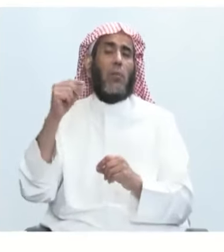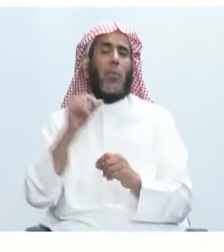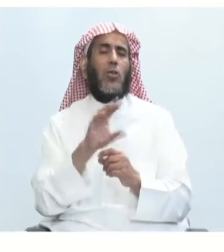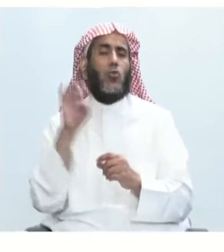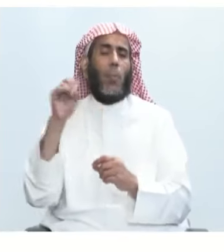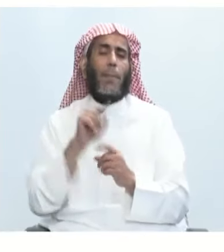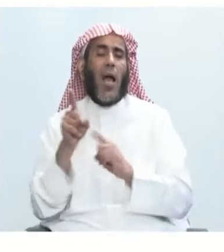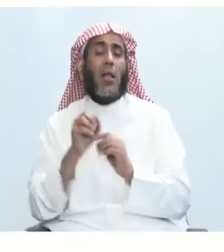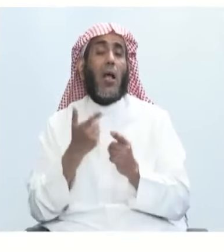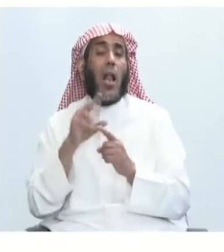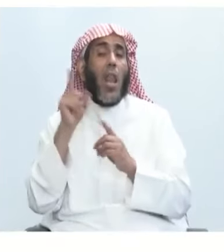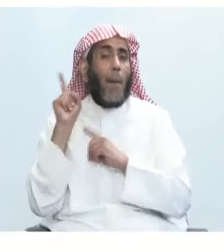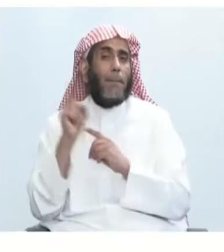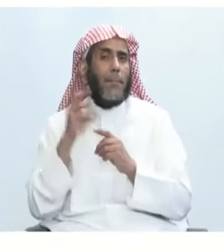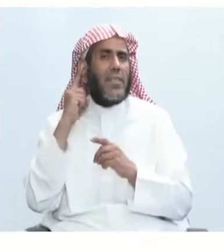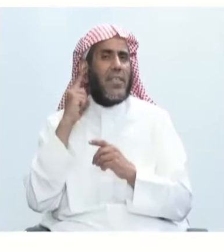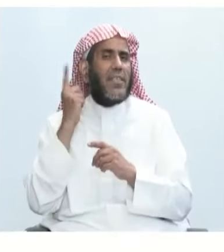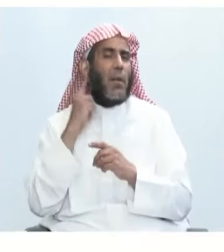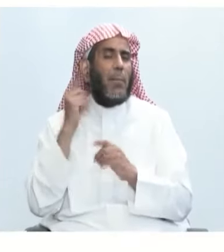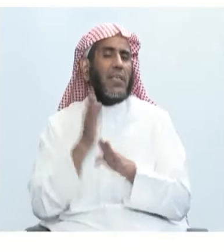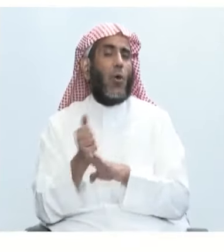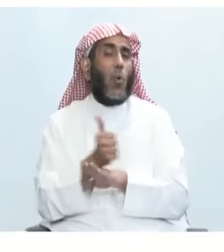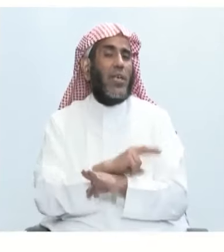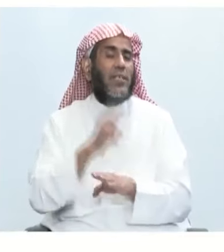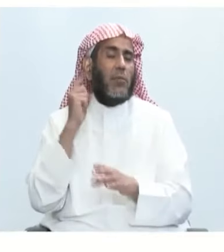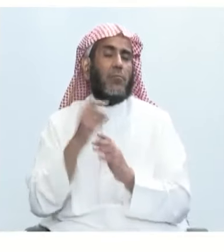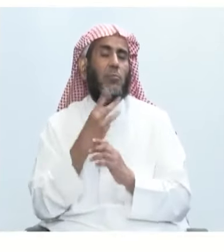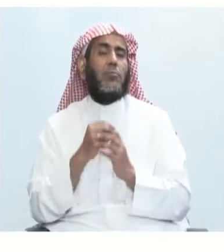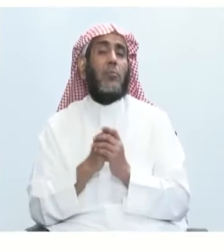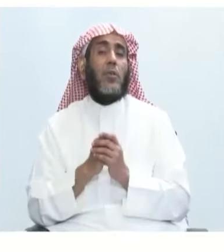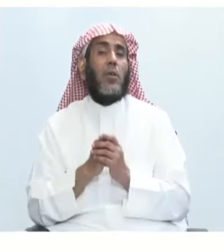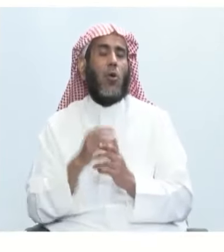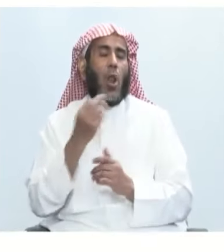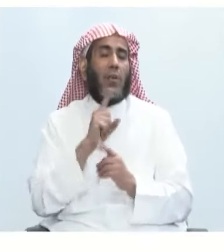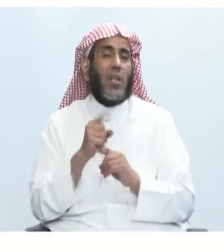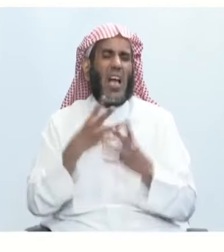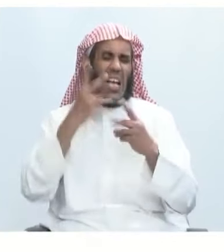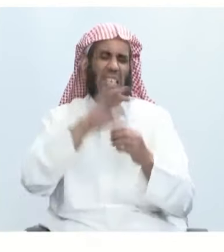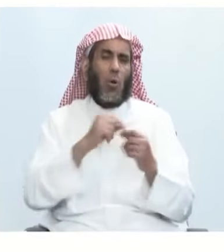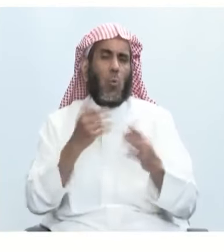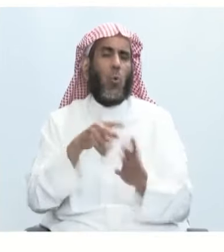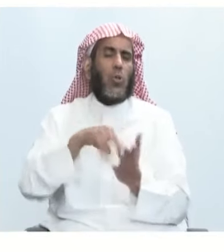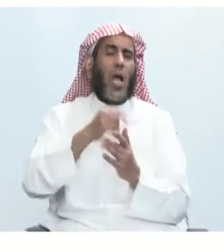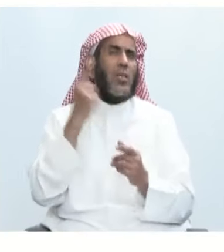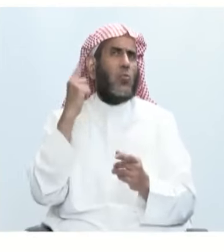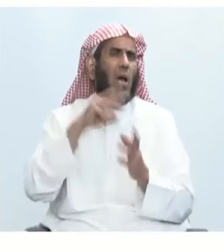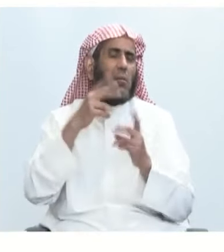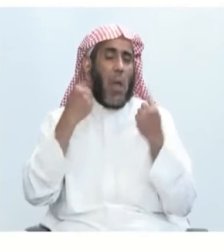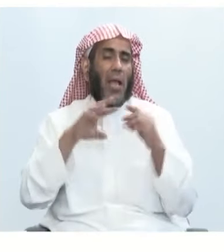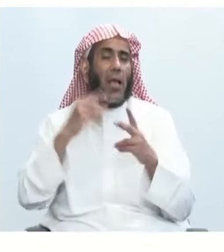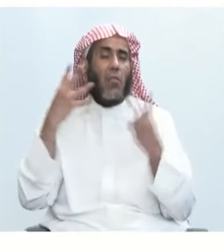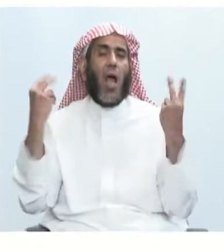وهنا هذا النمط نمط سمعي نمط جميل سمعي والالفاظ داله دير وقع خطى اصوات باكيه